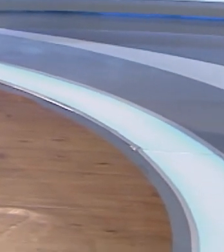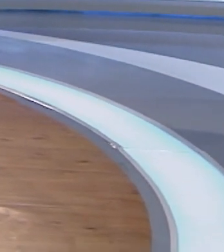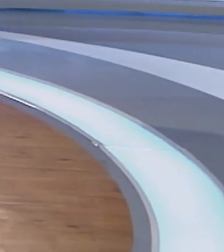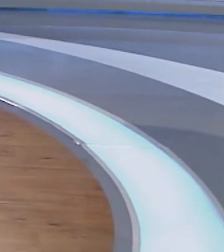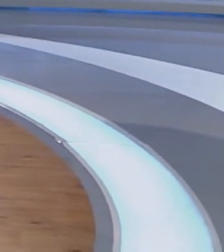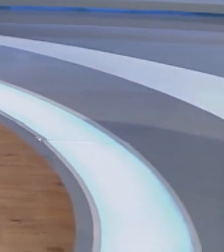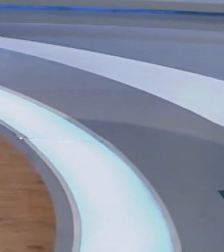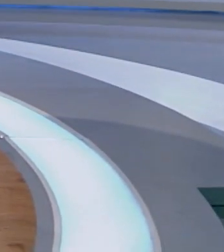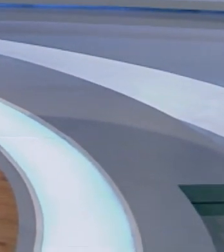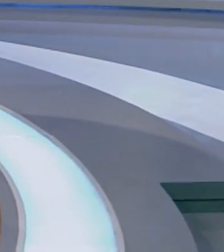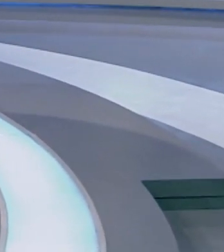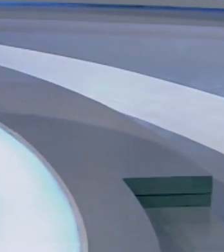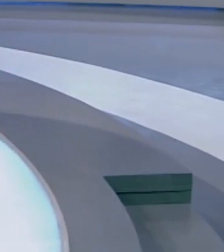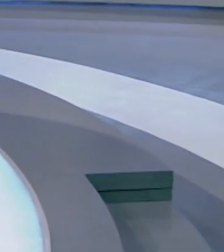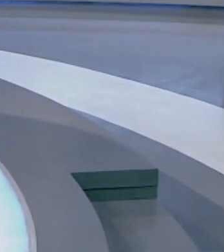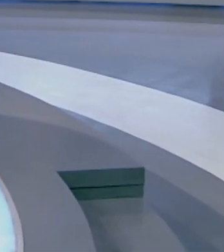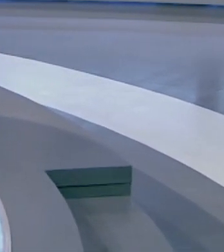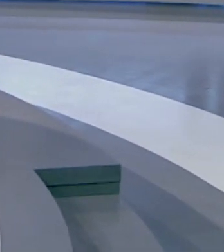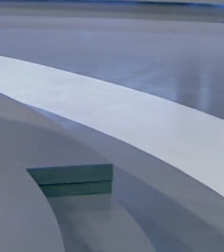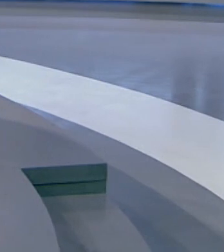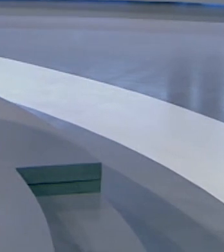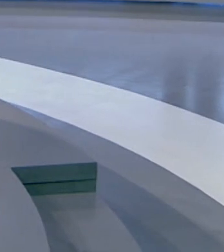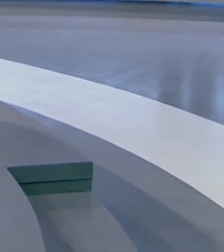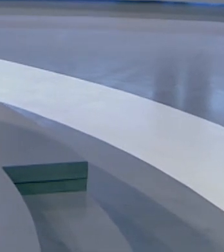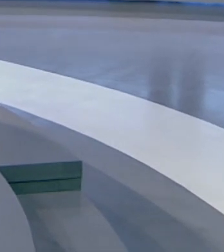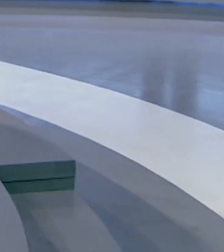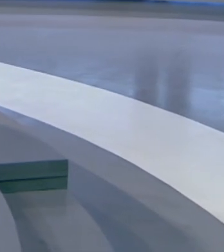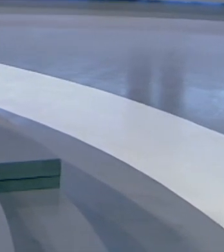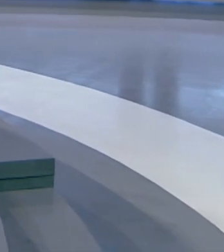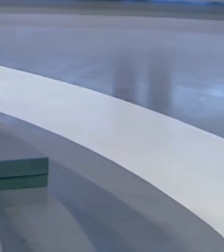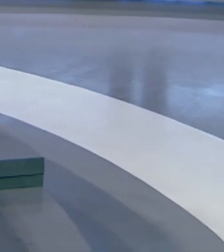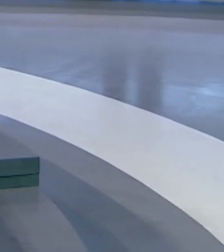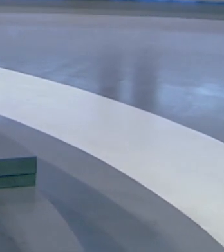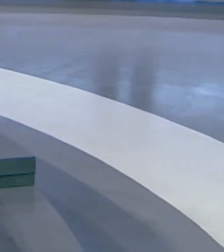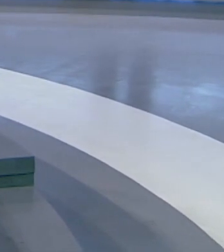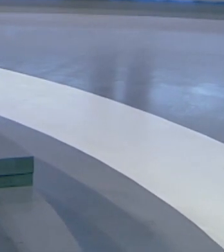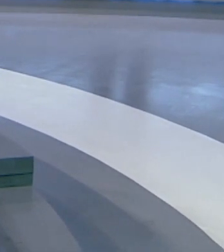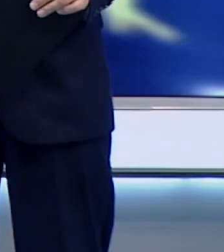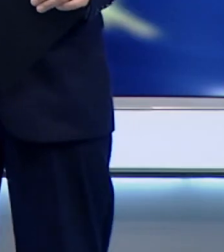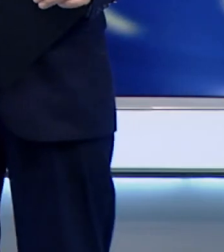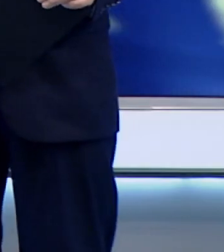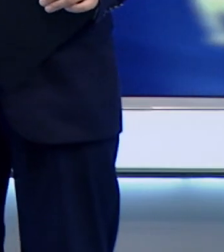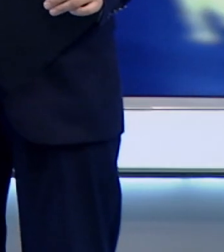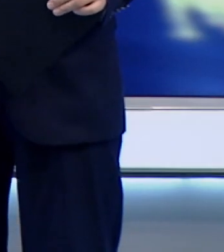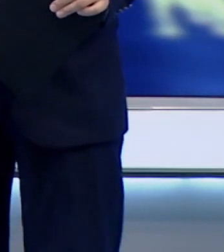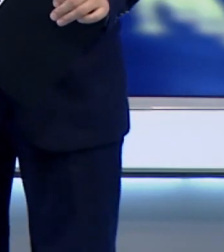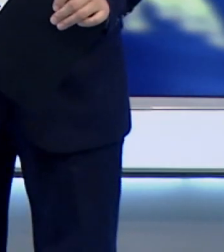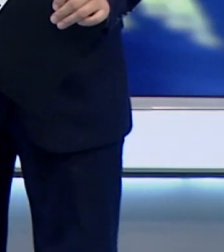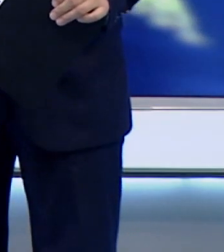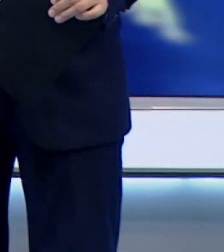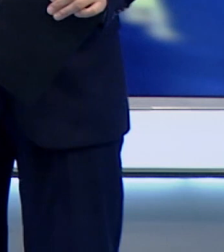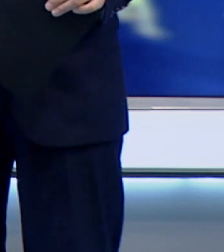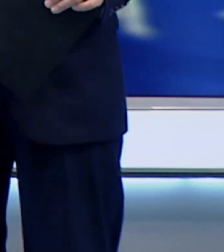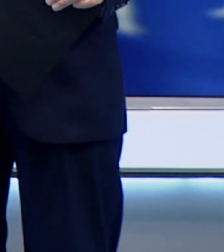Үргэлжлүүлэн спортын мэдээ хөрөхөөр студид баяр сайхан ажиллаж байна. Оройн мэндүргээ. Үзэгч тав хүндээ манай оронд болон дэлхийд дэхэнд болж байгаа спортын тэмцээн уралдаан үйл